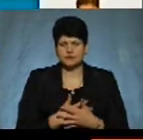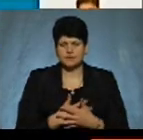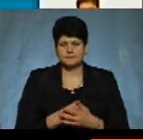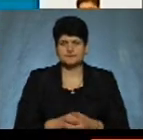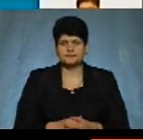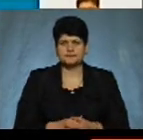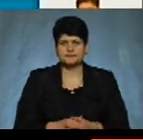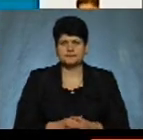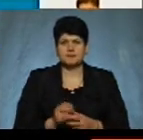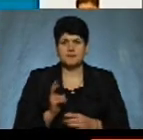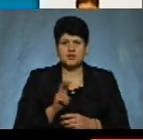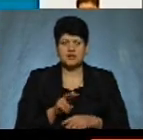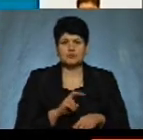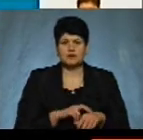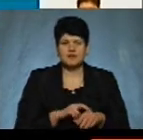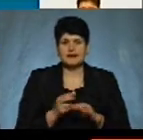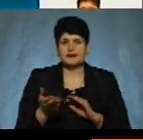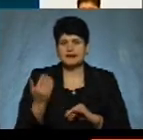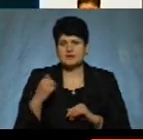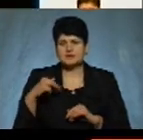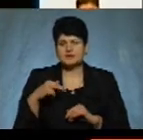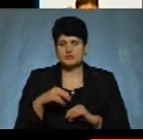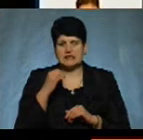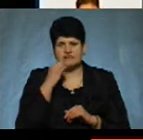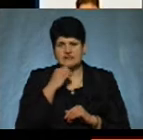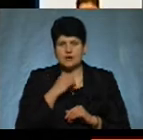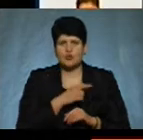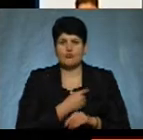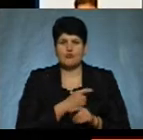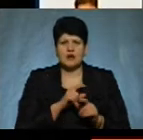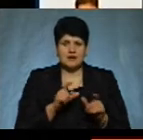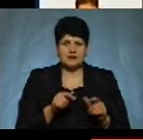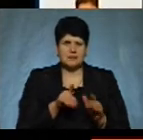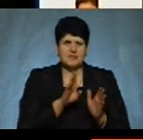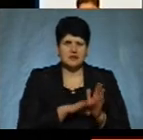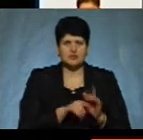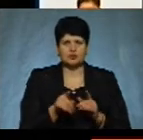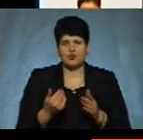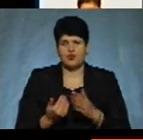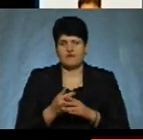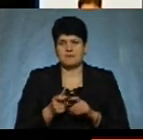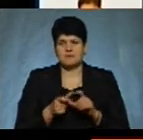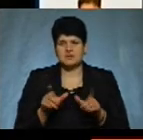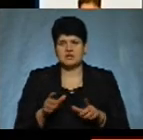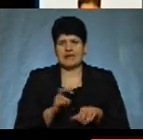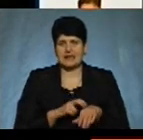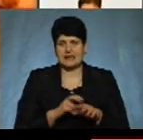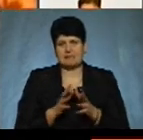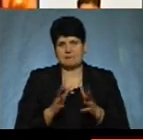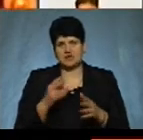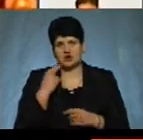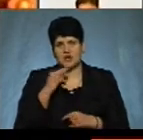в неї застуда. Прийшли до лікаря. Раніше ходили до старої поліклініки, там гірше було. А тут нове приміщення і лікарі більш